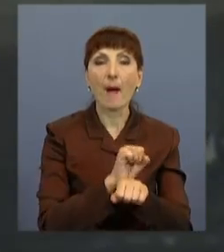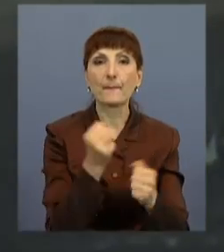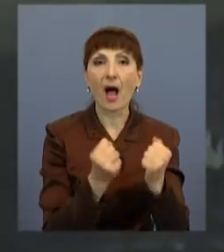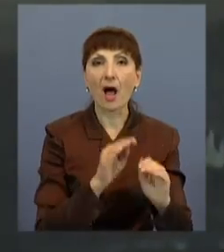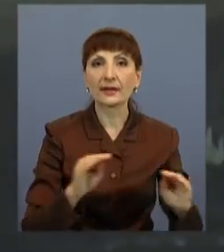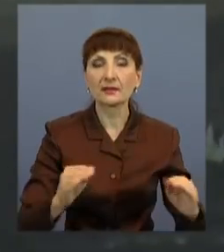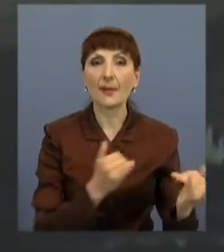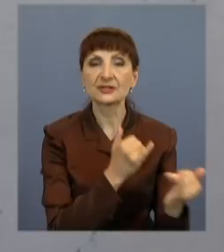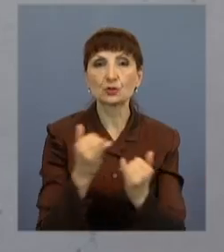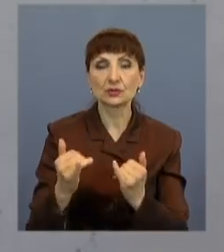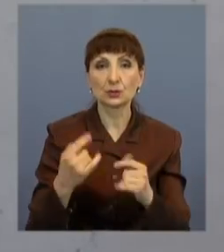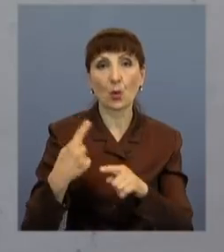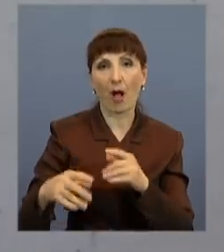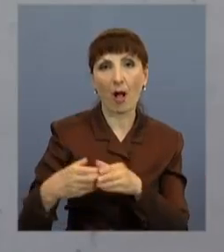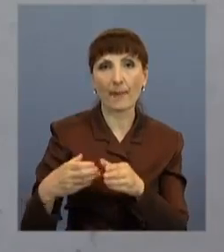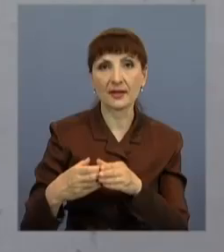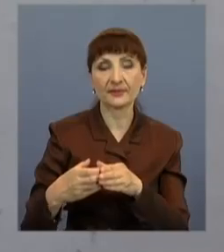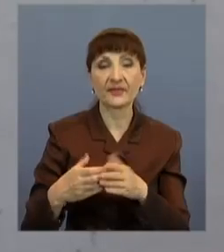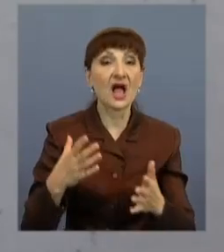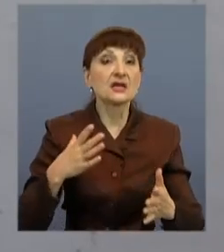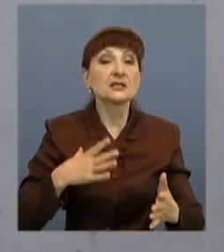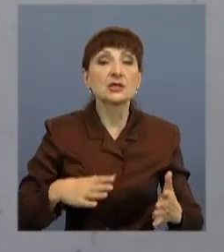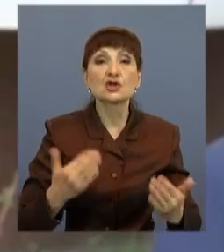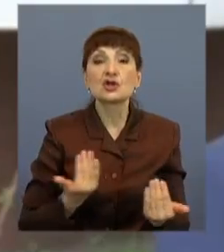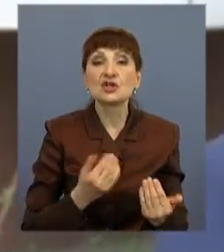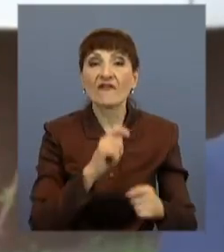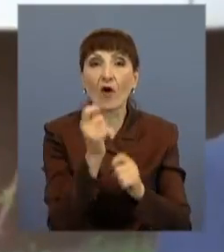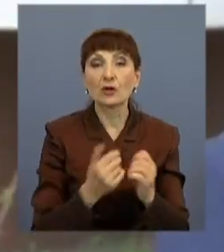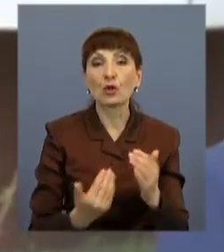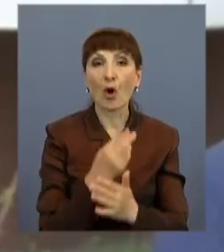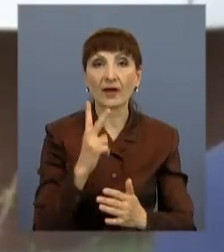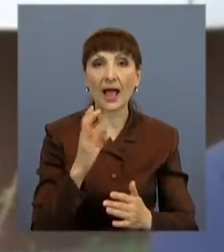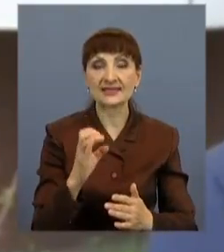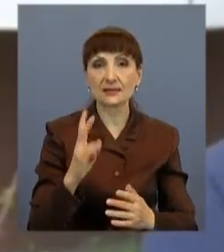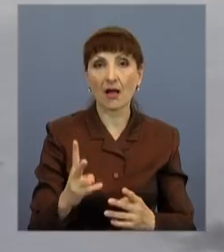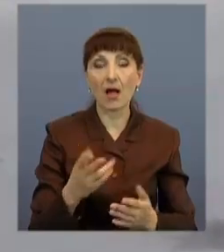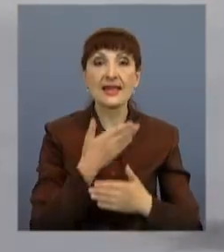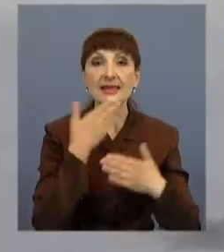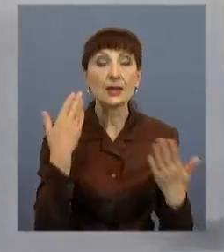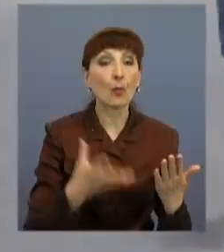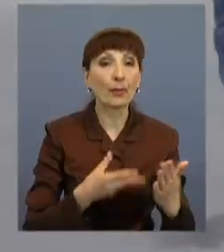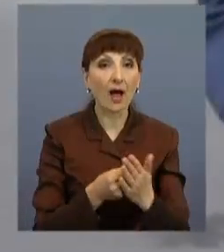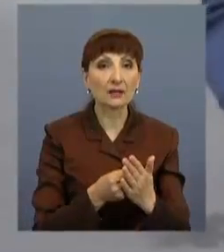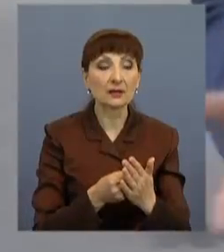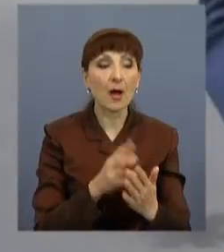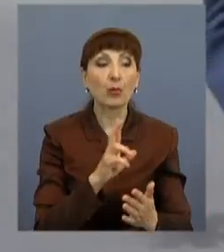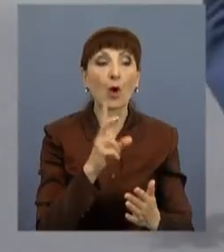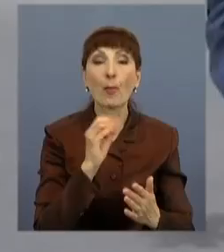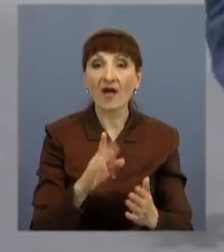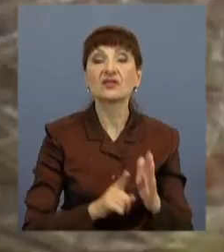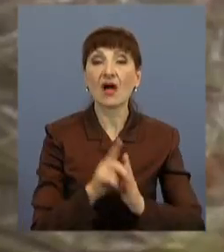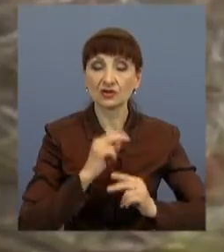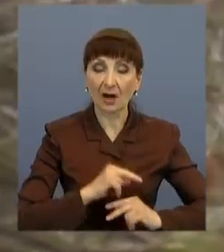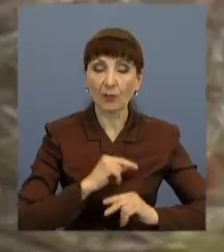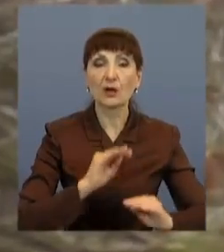обслуживает Астана ЛРТ. Заложником этой жилищной войны оказался и новый КСК. Несмотря на отсутствие оплаты, Булат Кабаев начал работы